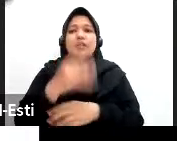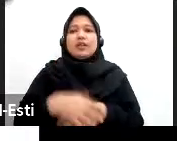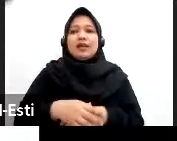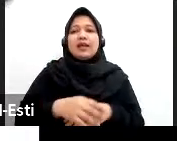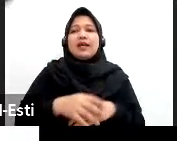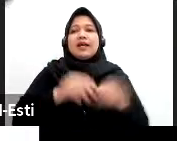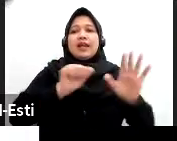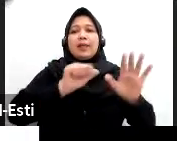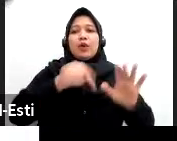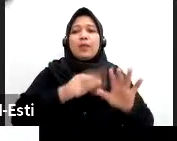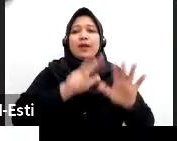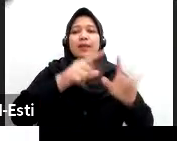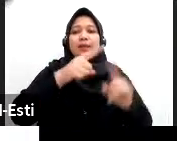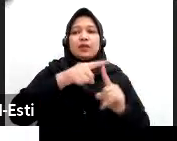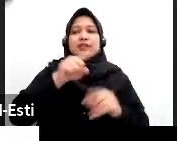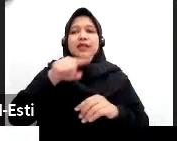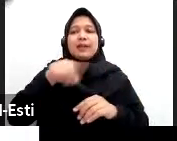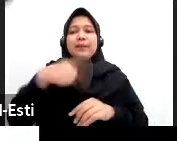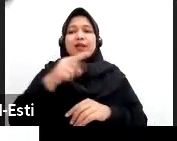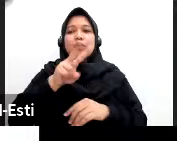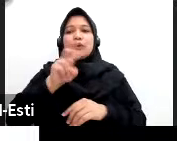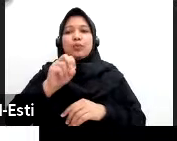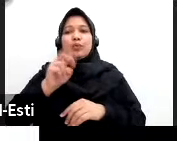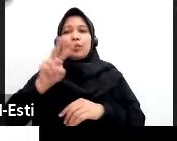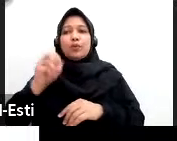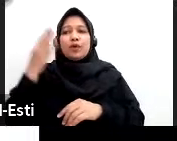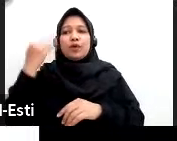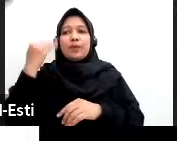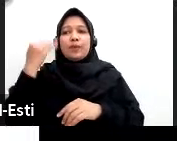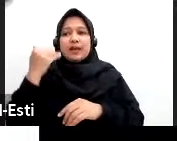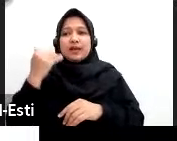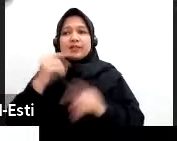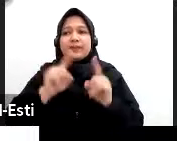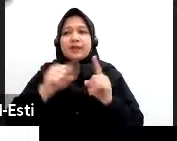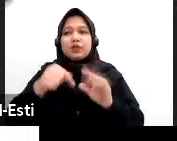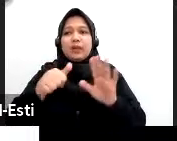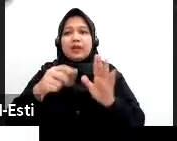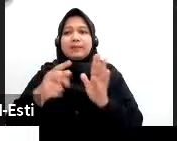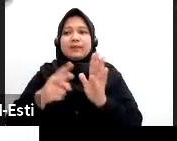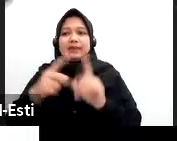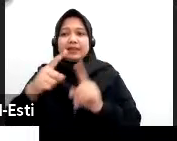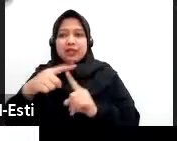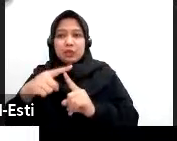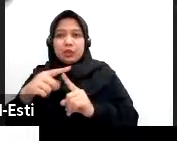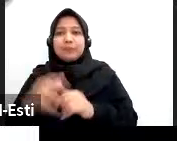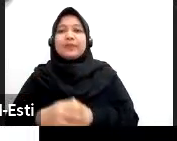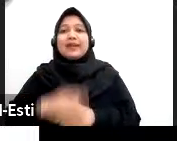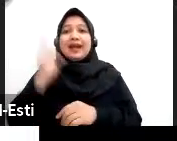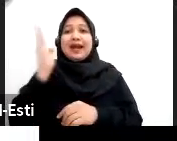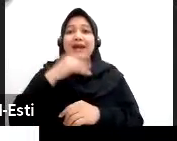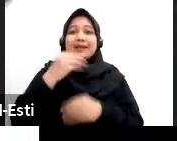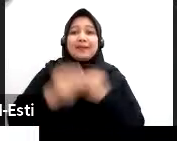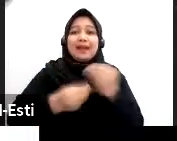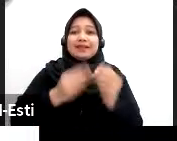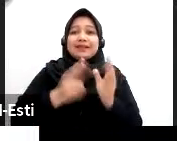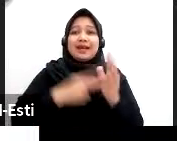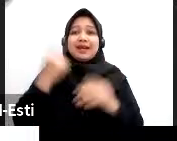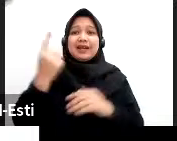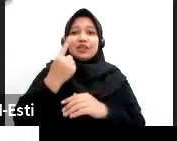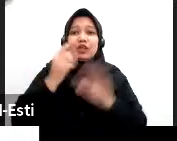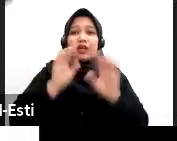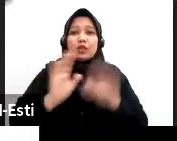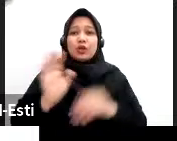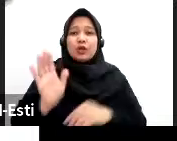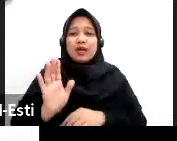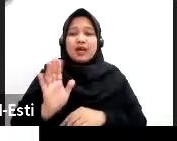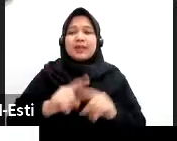sampai tahun 2020 11,6 triliun dan disitu segera apalagi ketika adanya harbolnas potensi-potensi yang namanya aduan